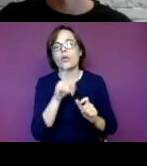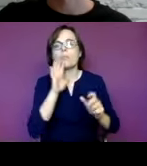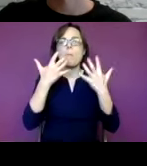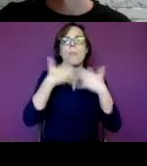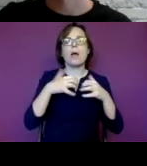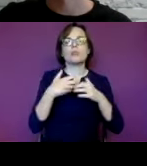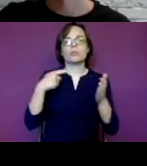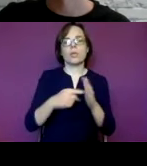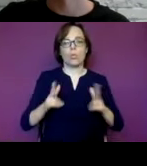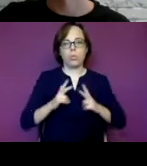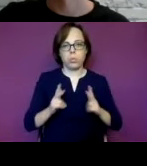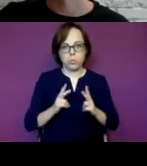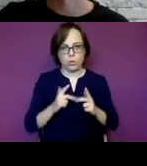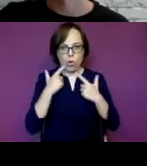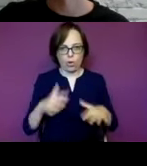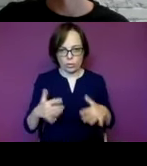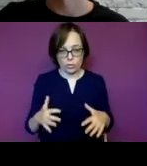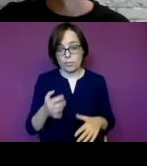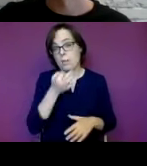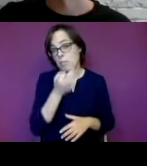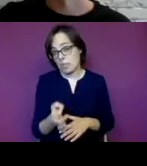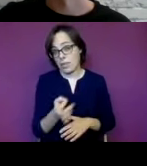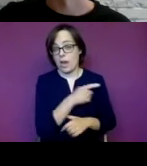I pytanie, czy dla mieszkańców wsi